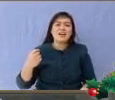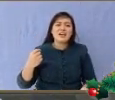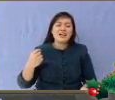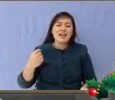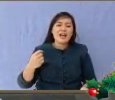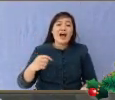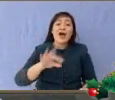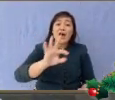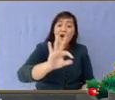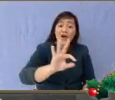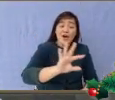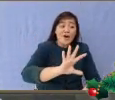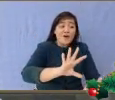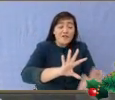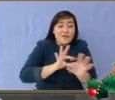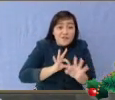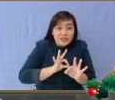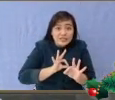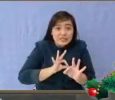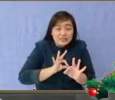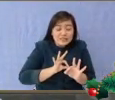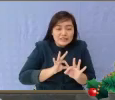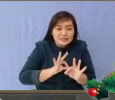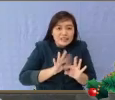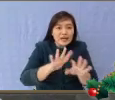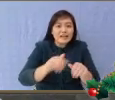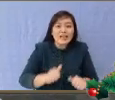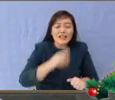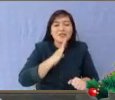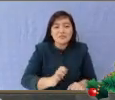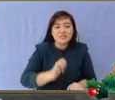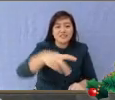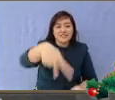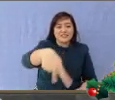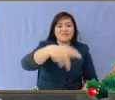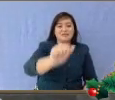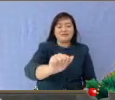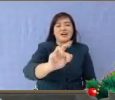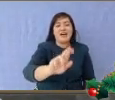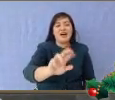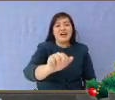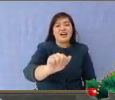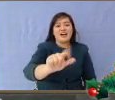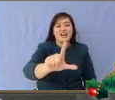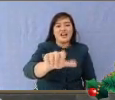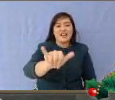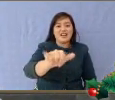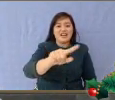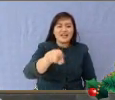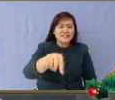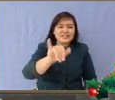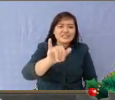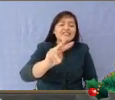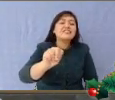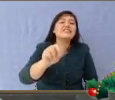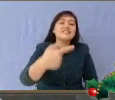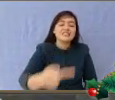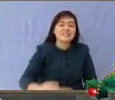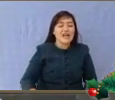paralyzing. At ganyan po ang nangyayari po sa maraming tao ngayon kapag naunahan po ng takot, kapag nabasa po